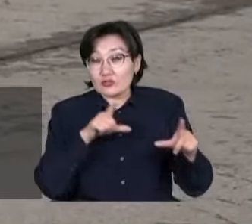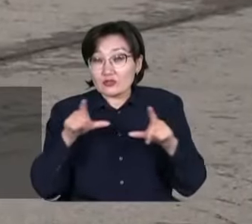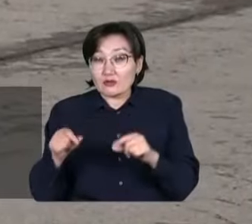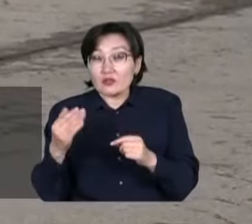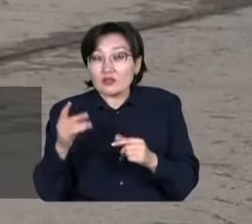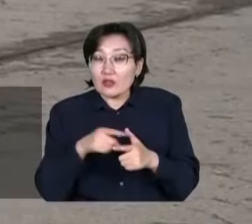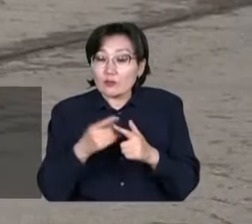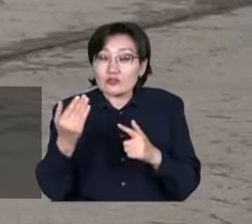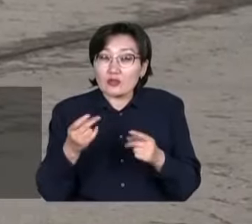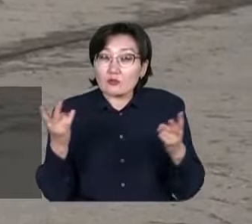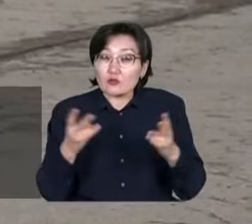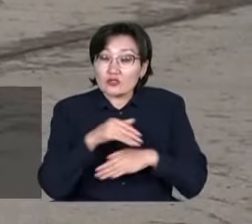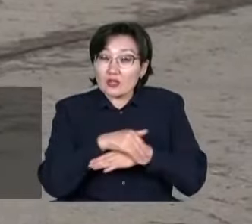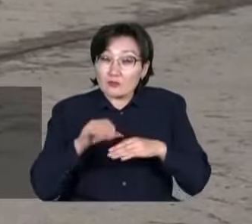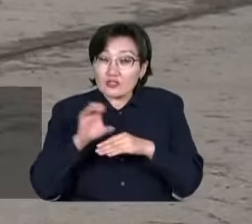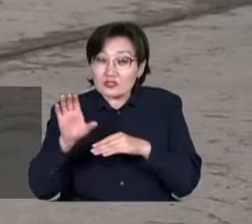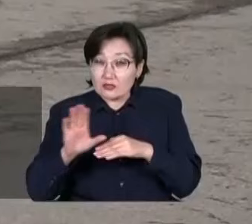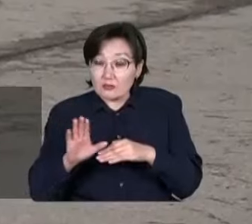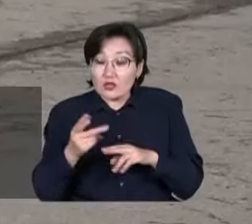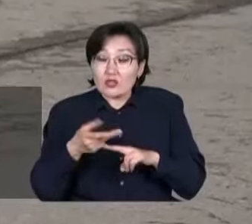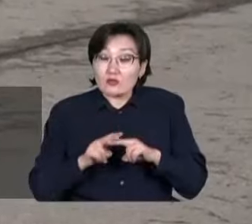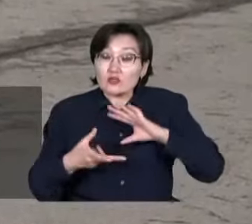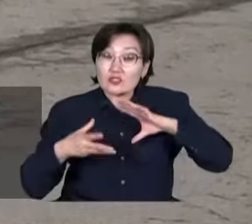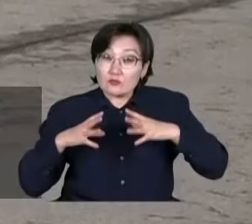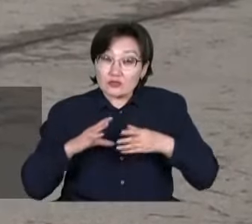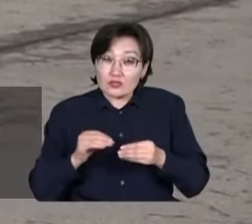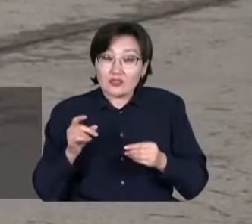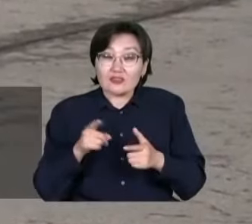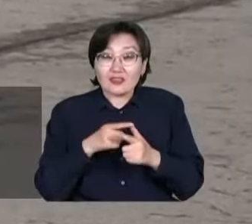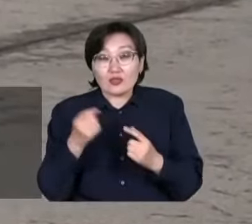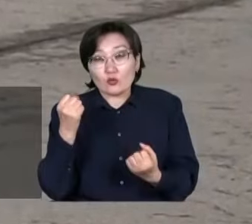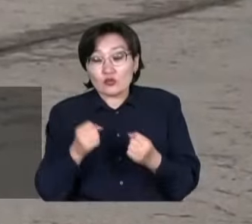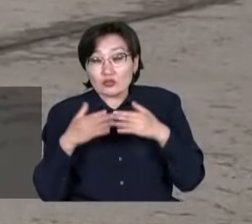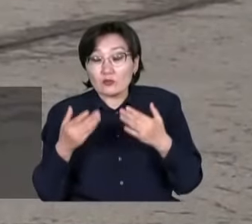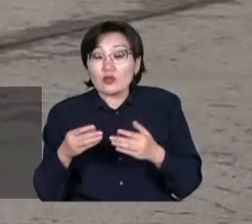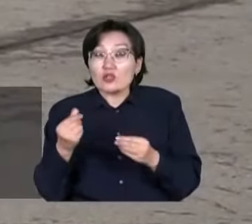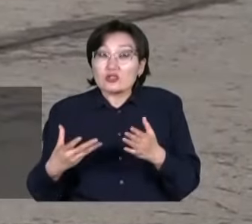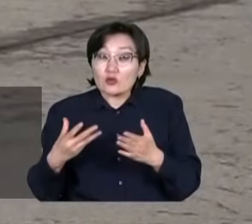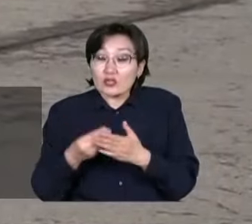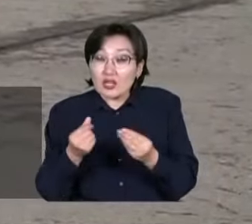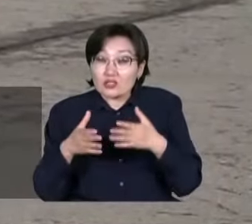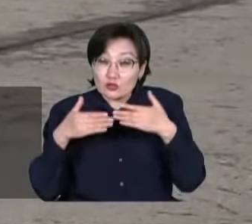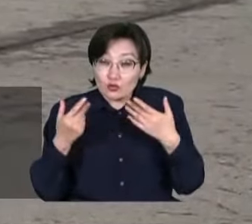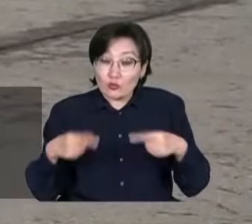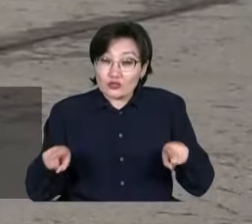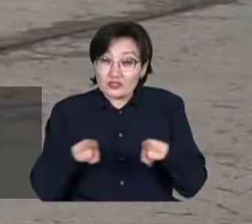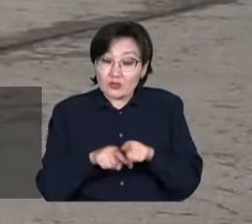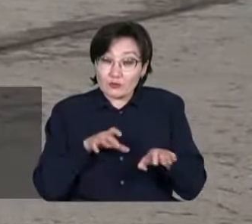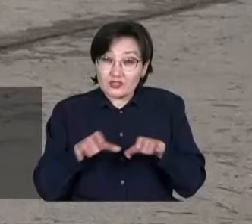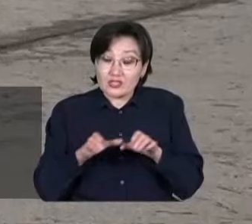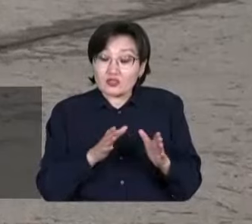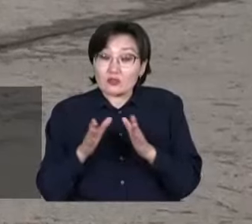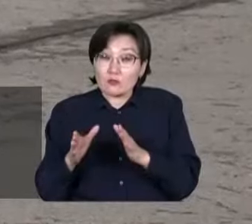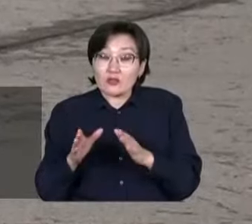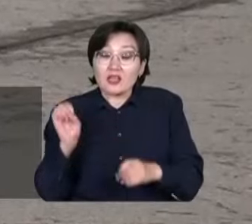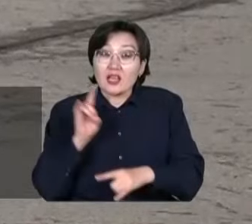оны айтқан жерге жеткізбейді, осының түбінде не көлік жоқ, оларға төлеген ақша да жоқ. Енді осындай алаяқтық схеманың